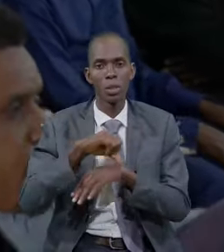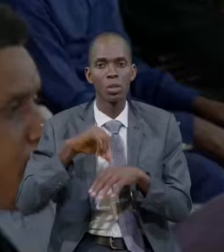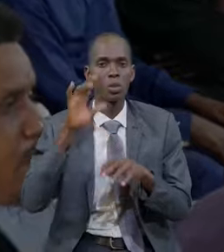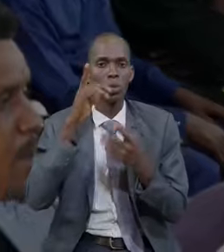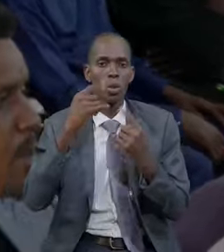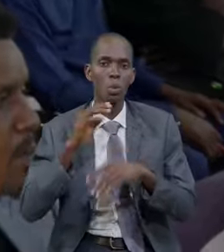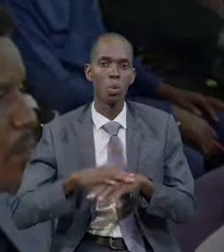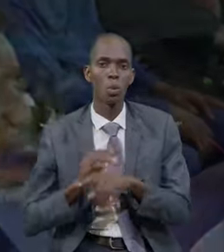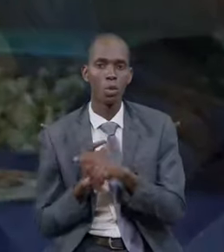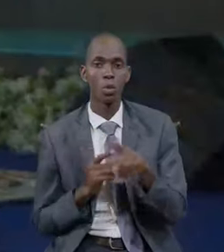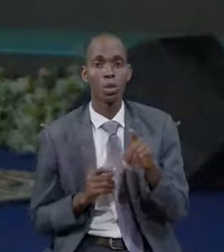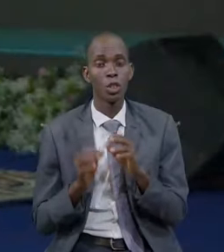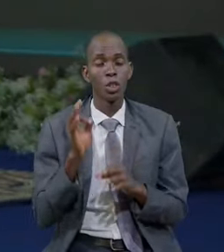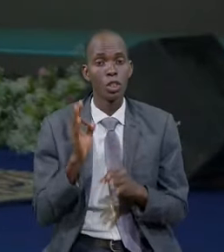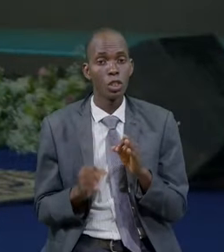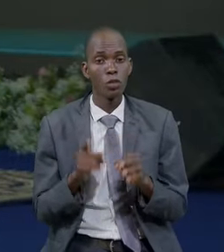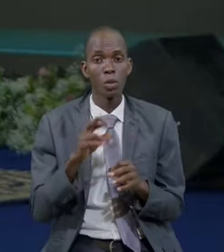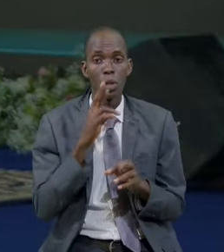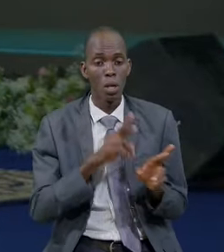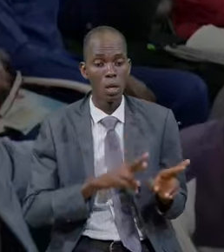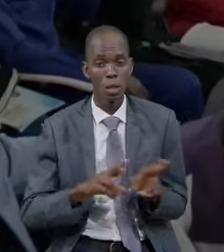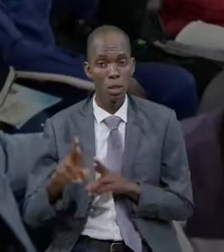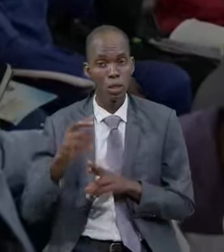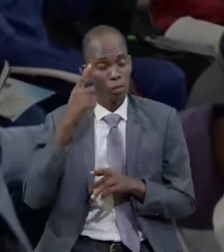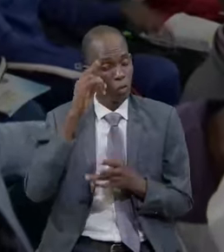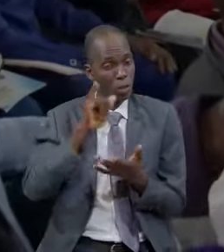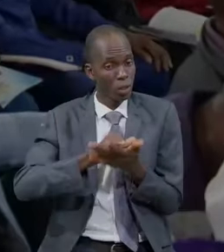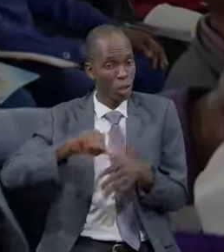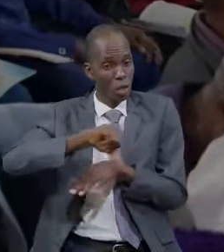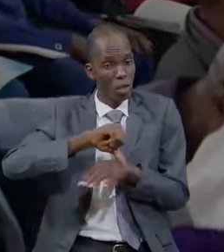tu es prêt pour l'onction, elle viendra.